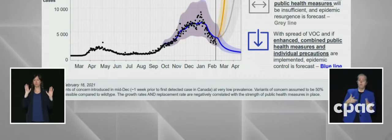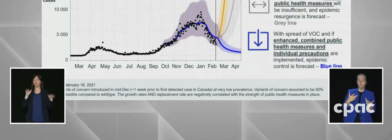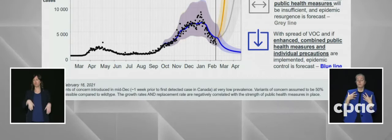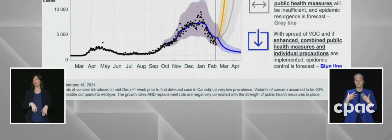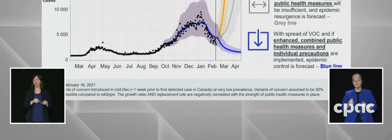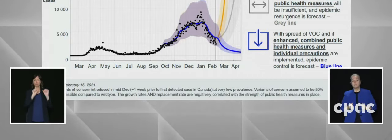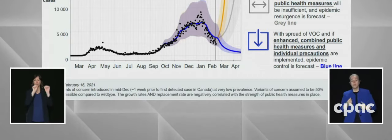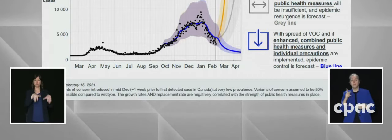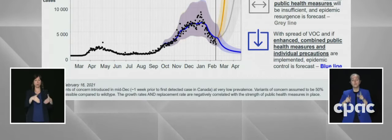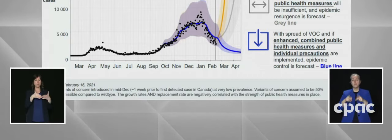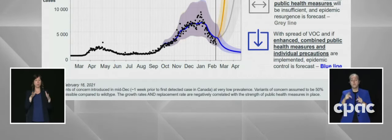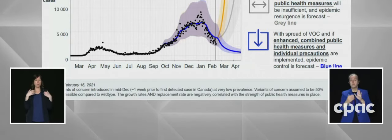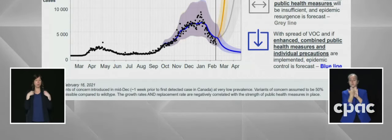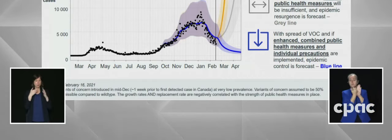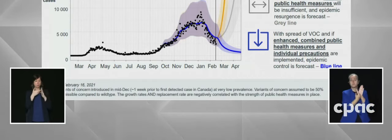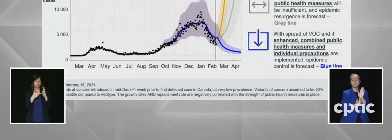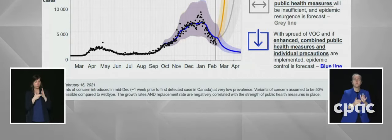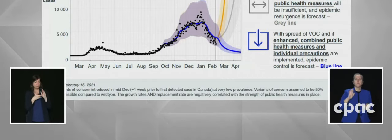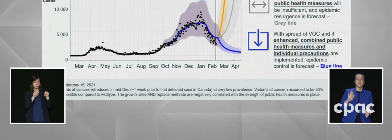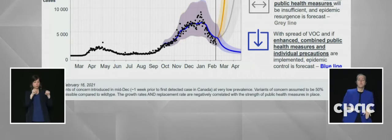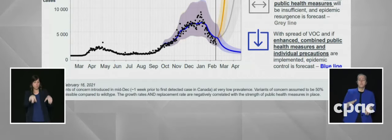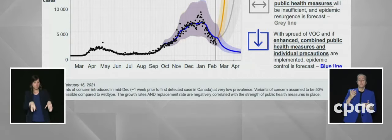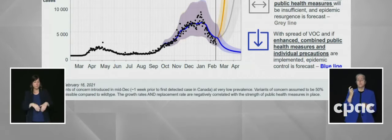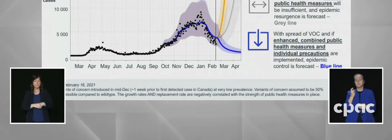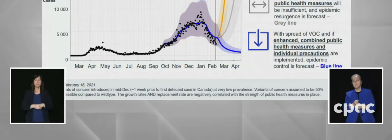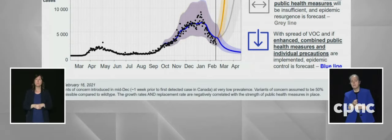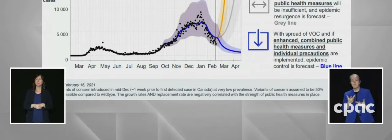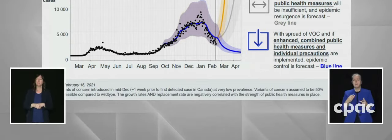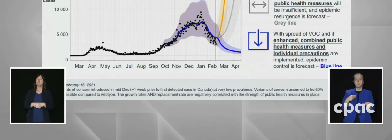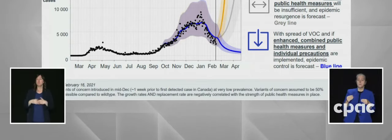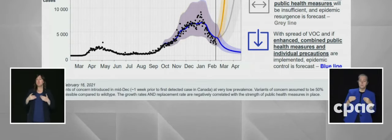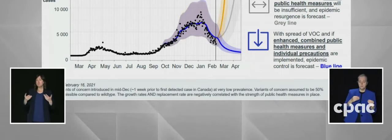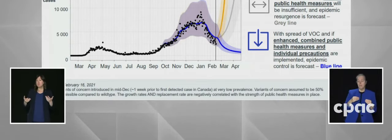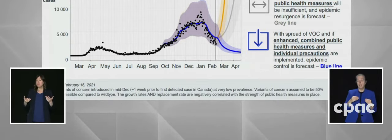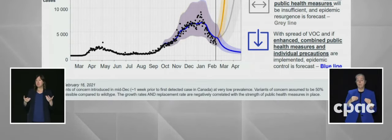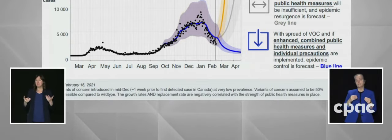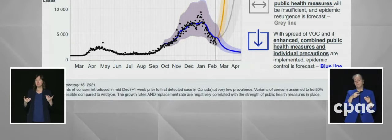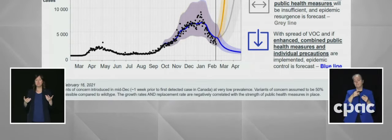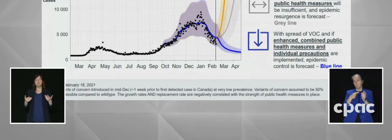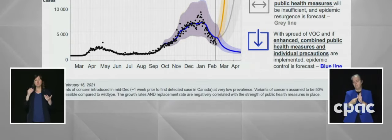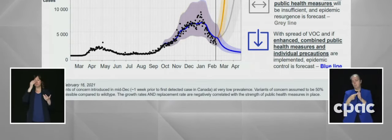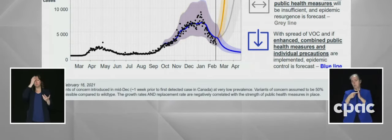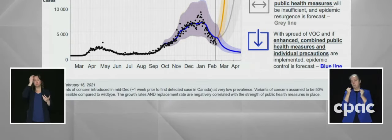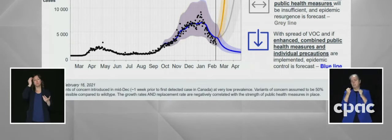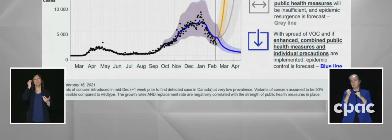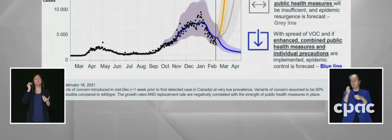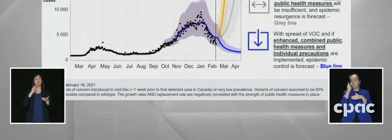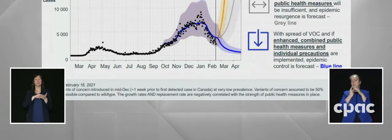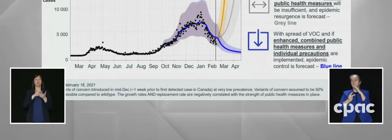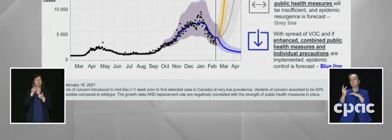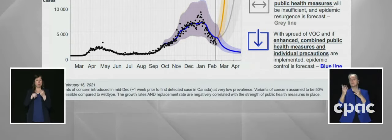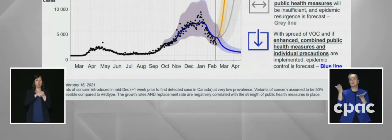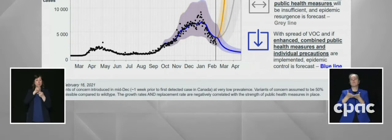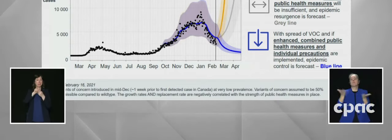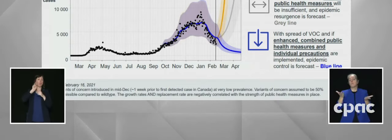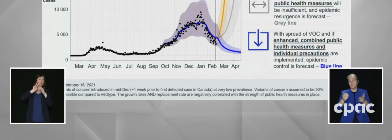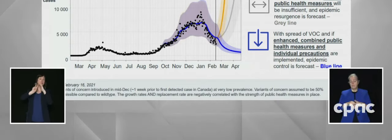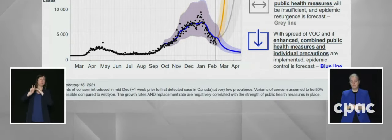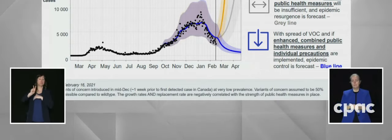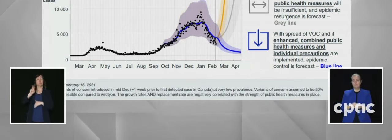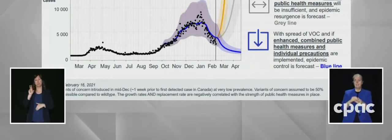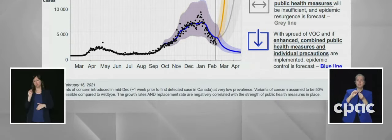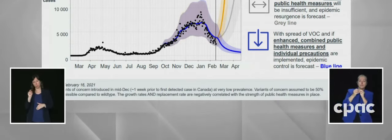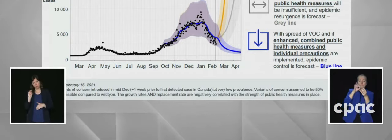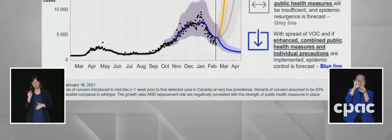très strictes et ce n'est pas vraiment une question avec les chiffres exacts. On peut peut-être, avec